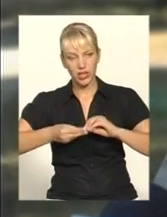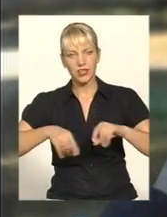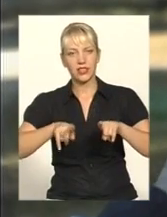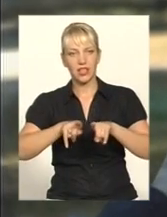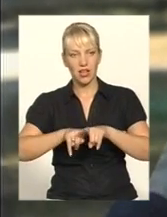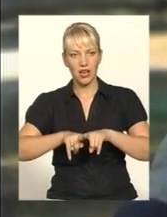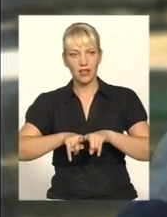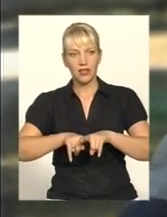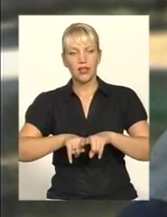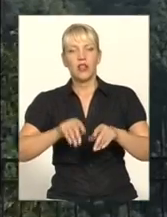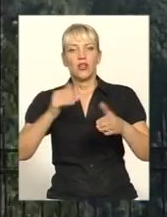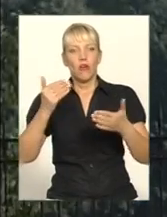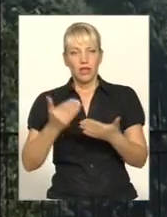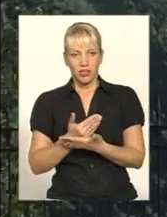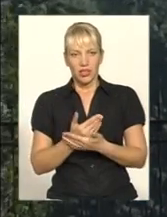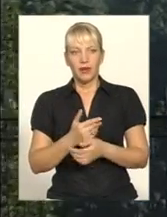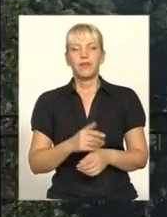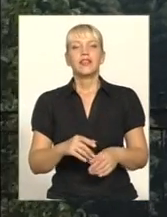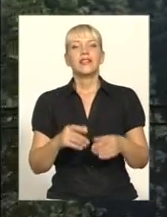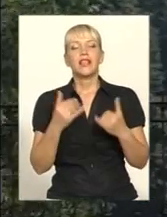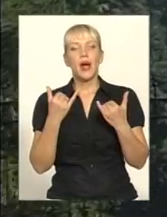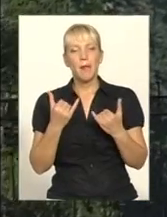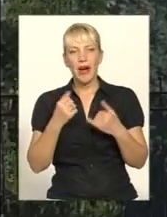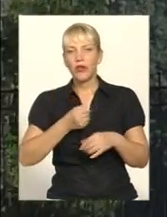така новинка. Зате тепер